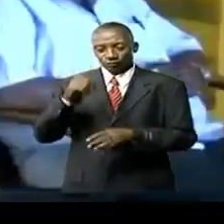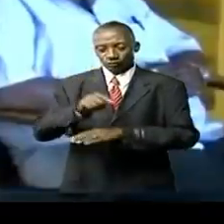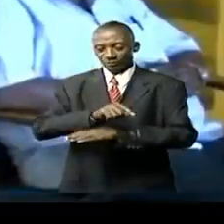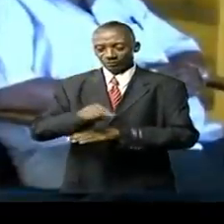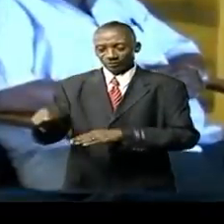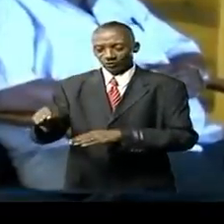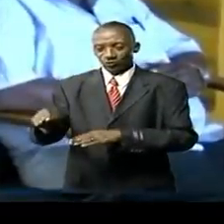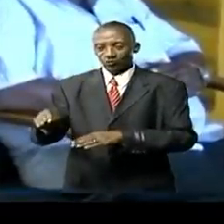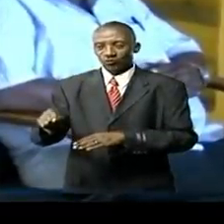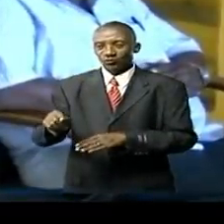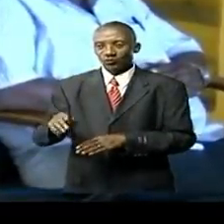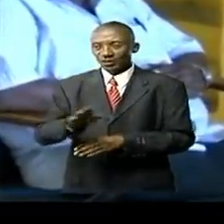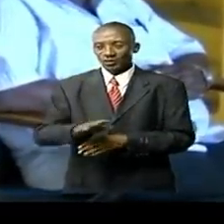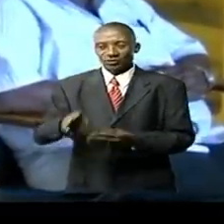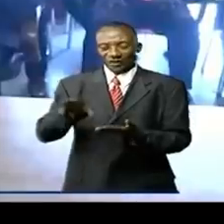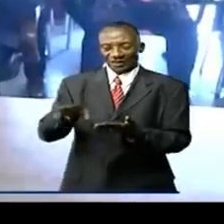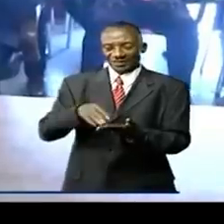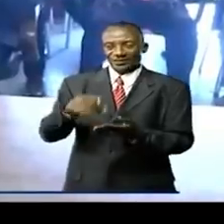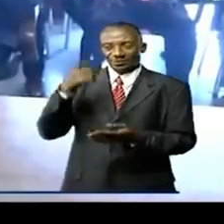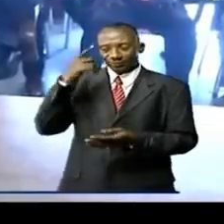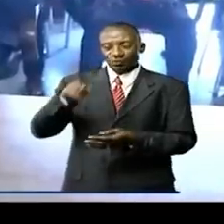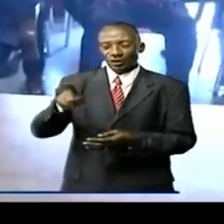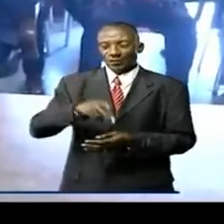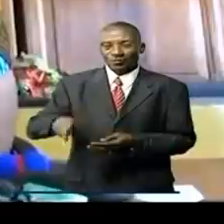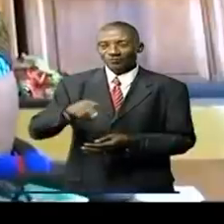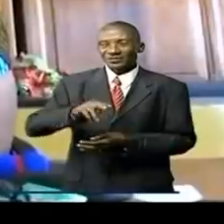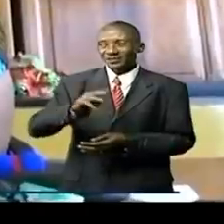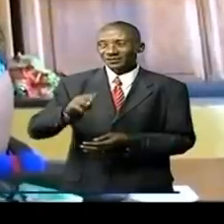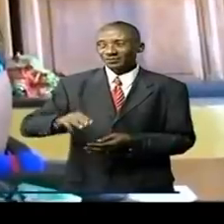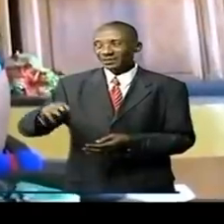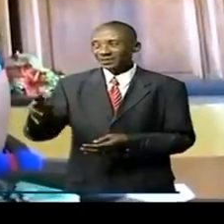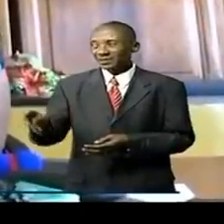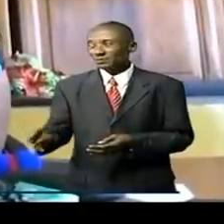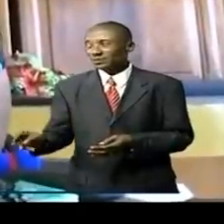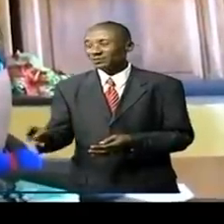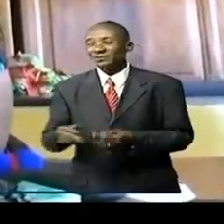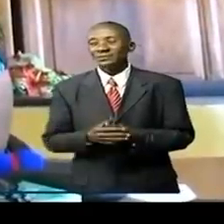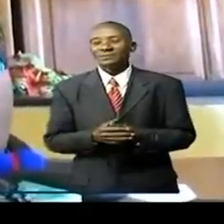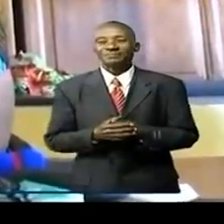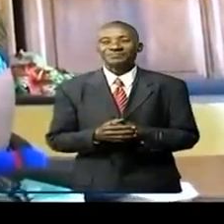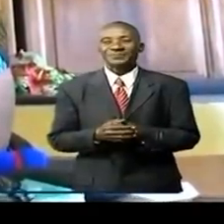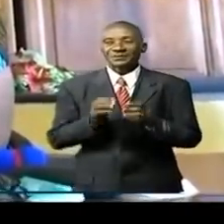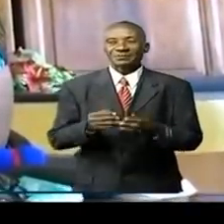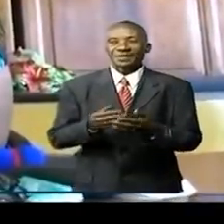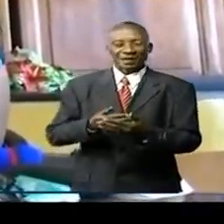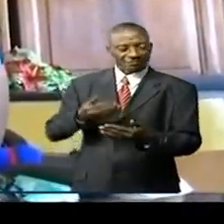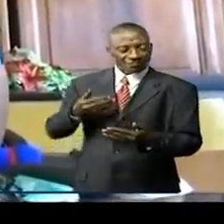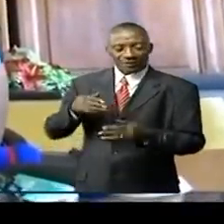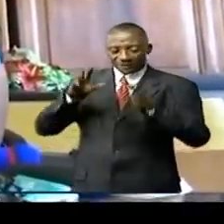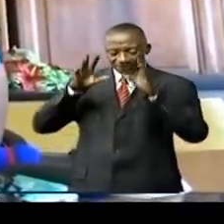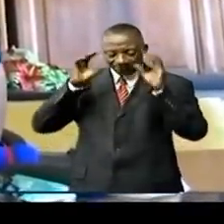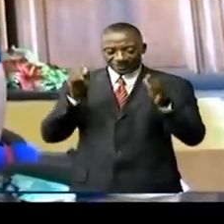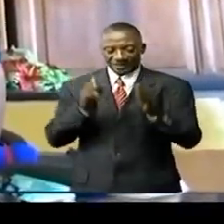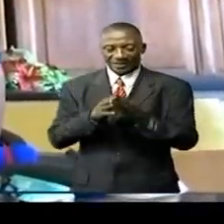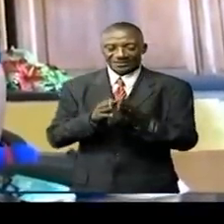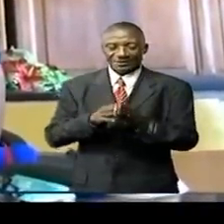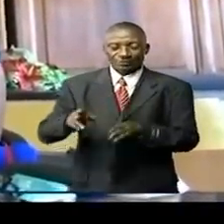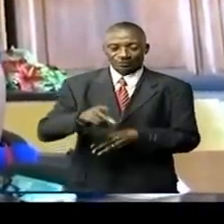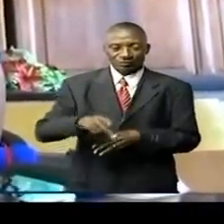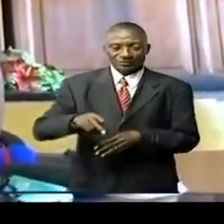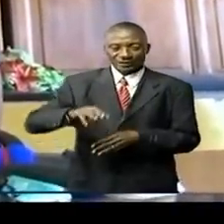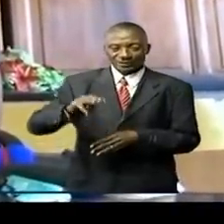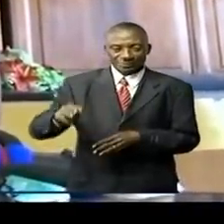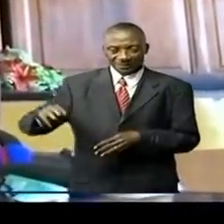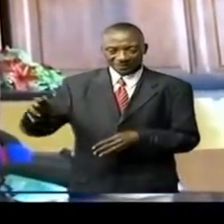Maniema, Degerma, afin de maximiser leurs recettes. Bien avant, la présidente de l'Assemblée provinciale du Maniema, l'honorable